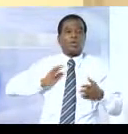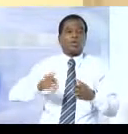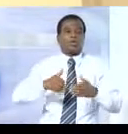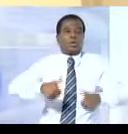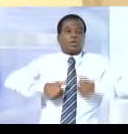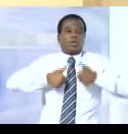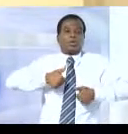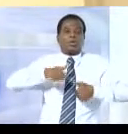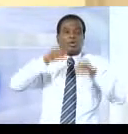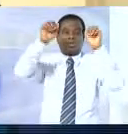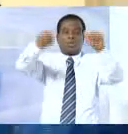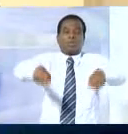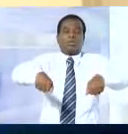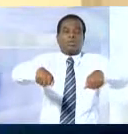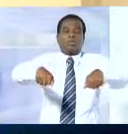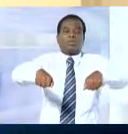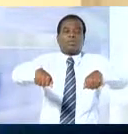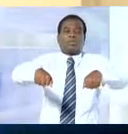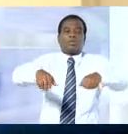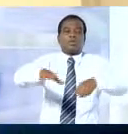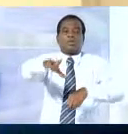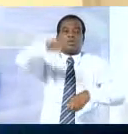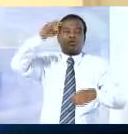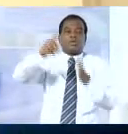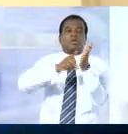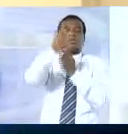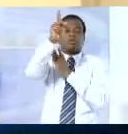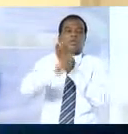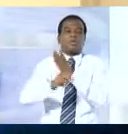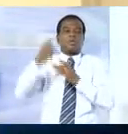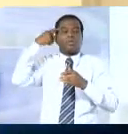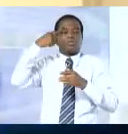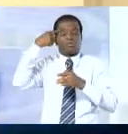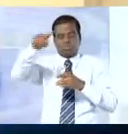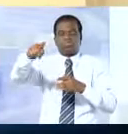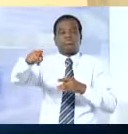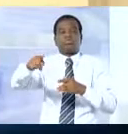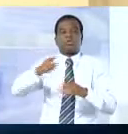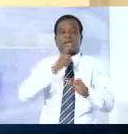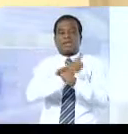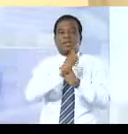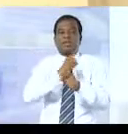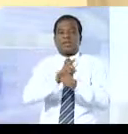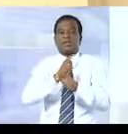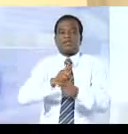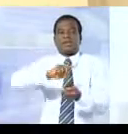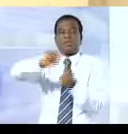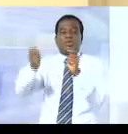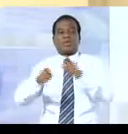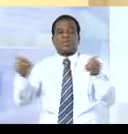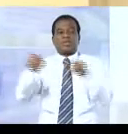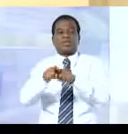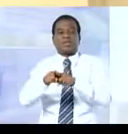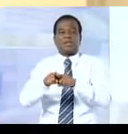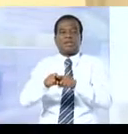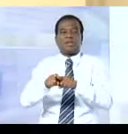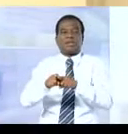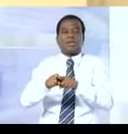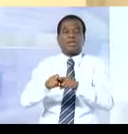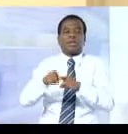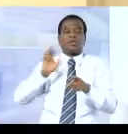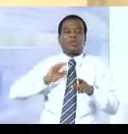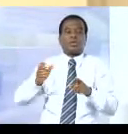c'est de pouvoir trouver des stratégies pour maintenir la flamme, mais améliorer aussi les performances de l'Institut, de sorte que nous